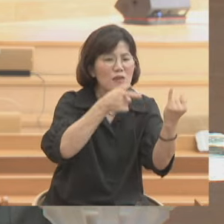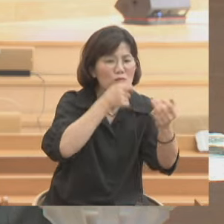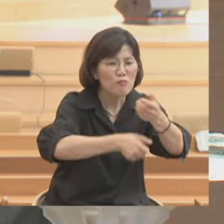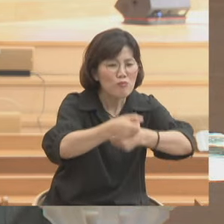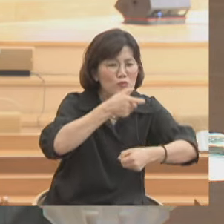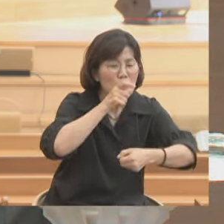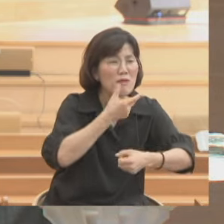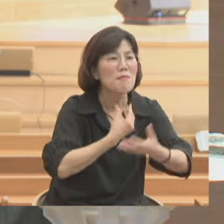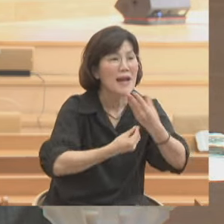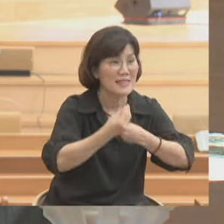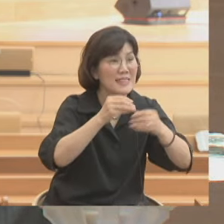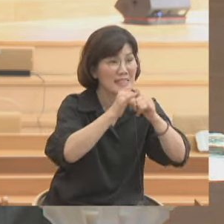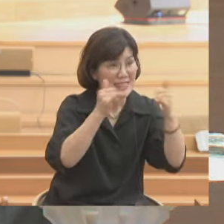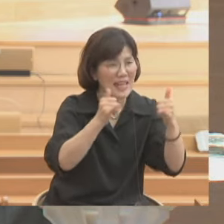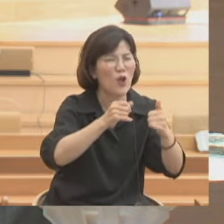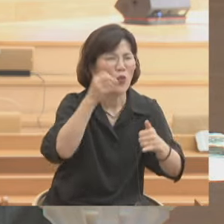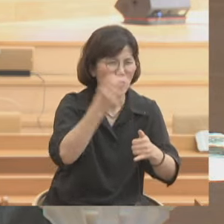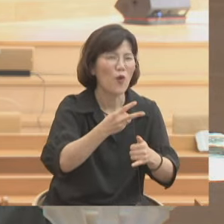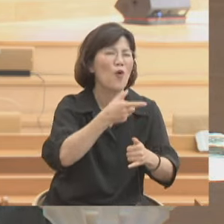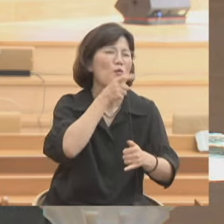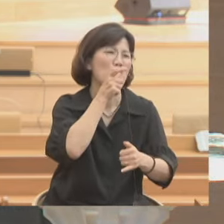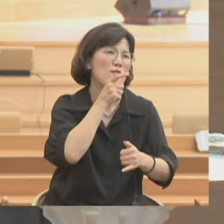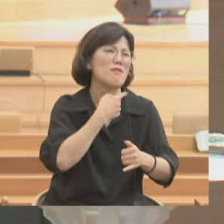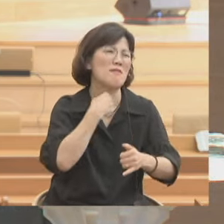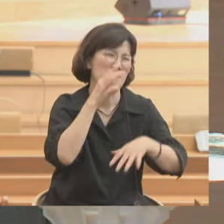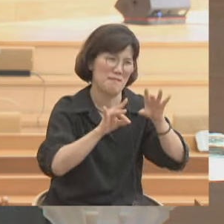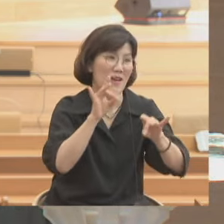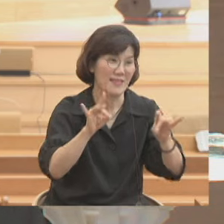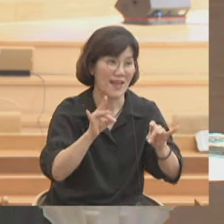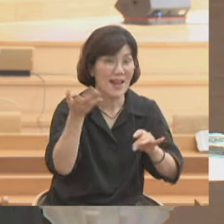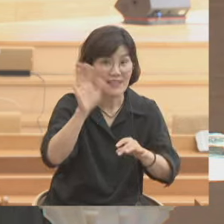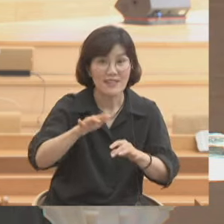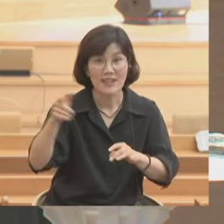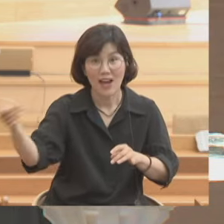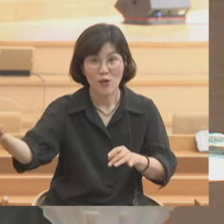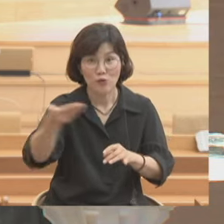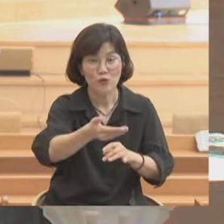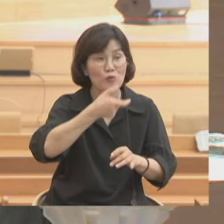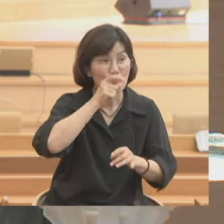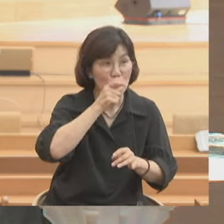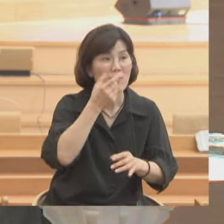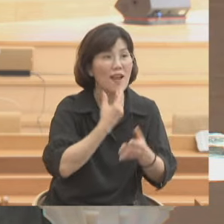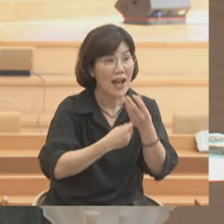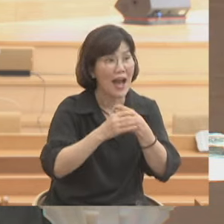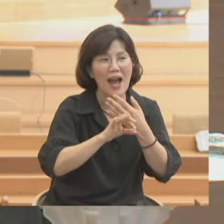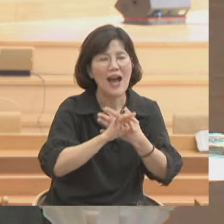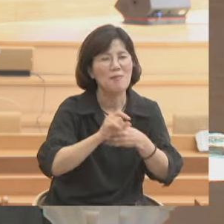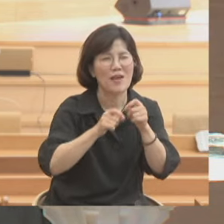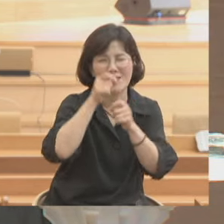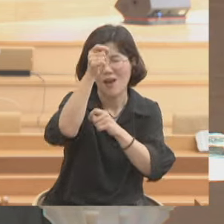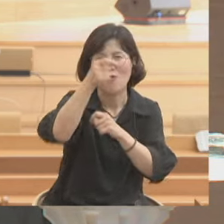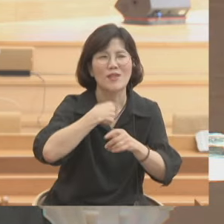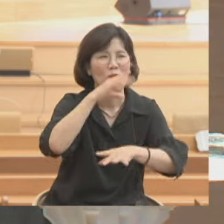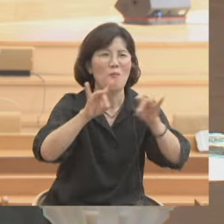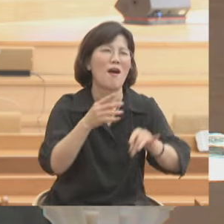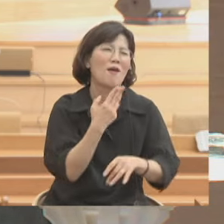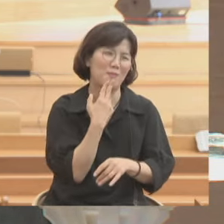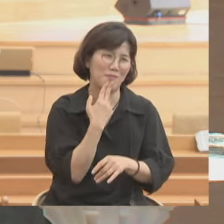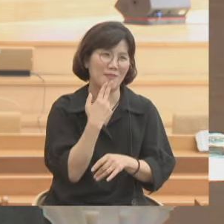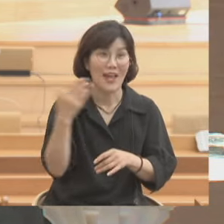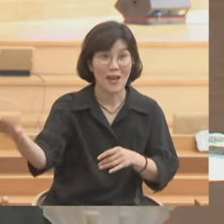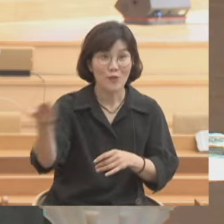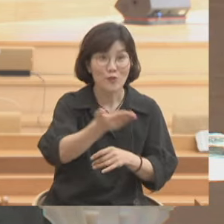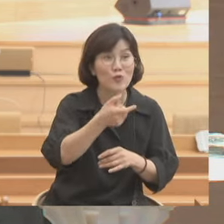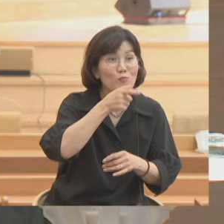자마다 다시 목마르느니와 내가 주는 물을 마시는 자는 영원히 목마르지 아니하리니 내가 주는 물은